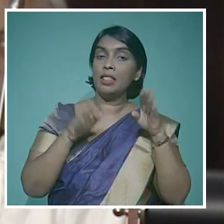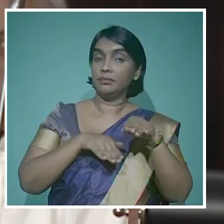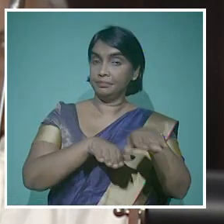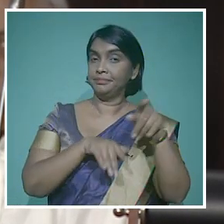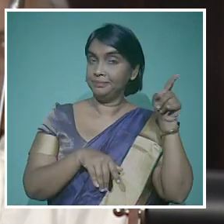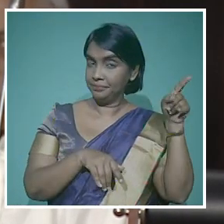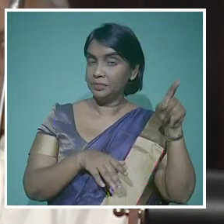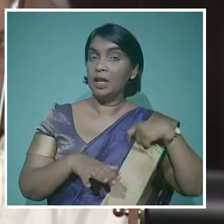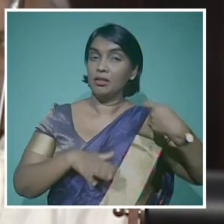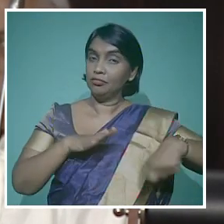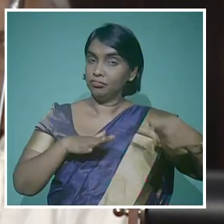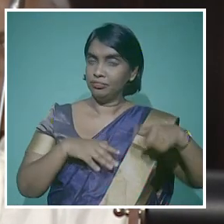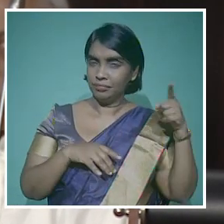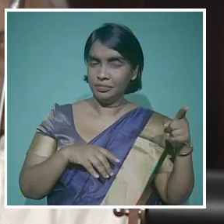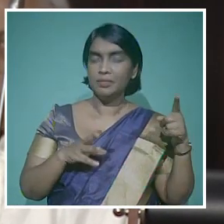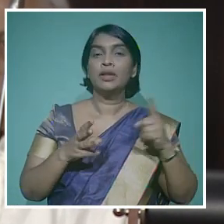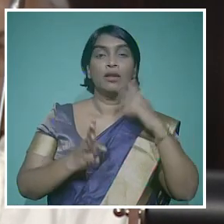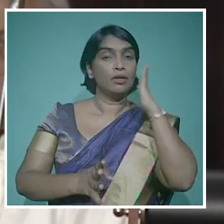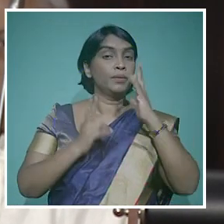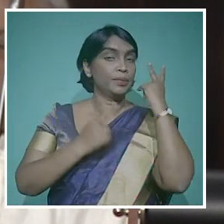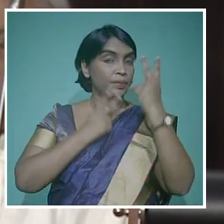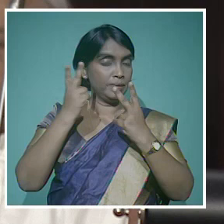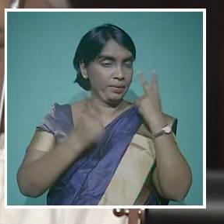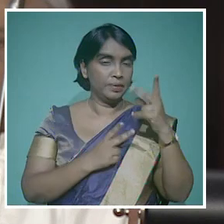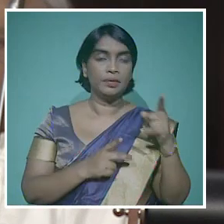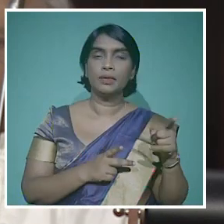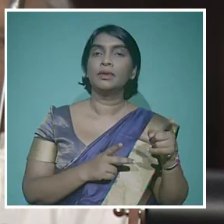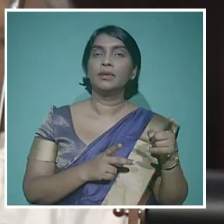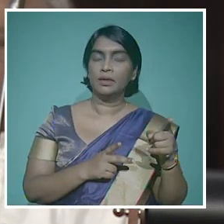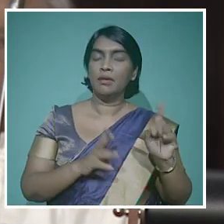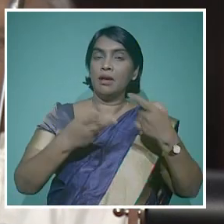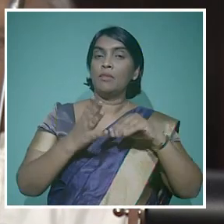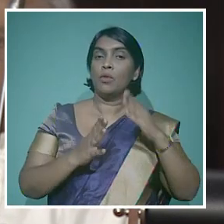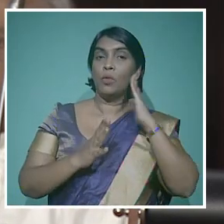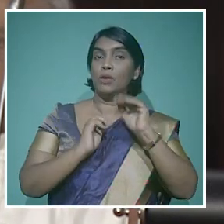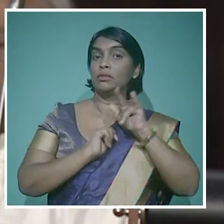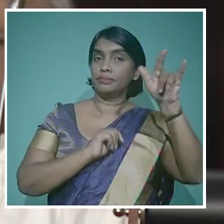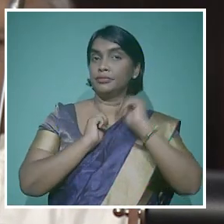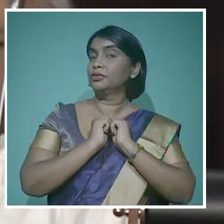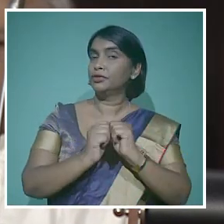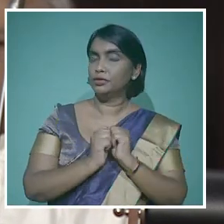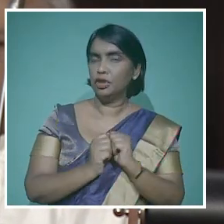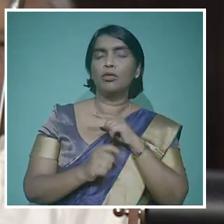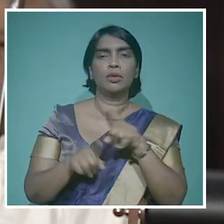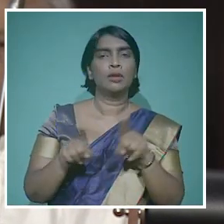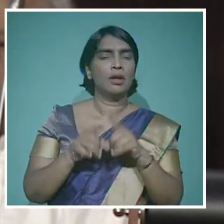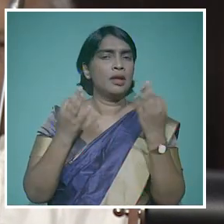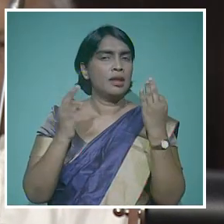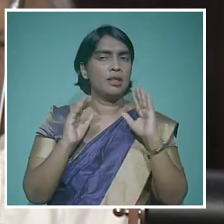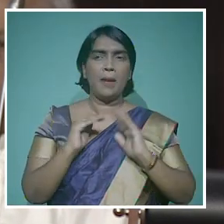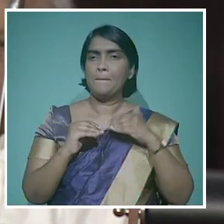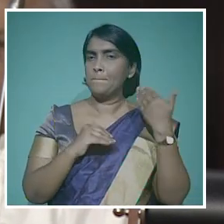කලාප, ඇඟලුම් කර්මාන්ත, සංචාරක ව්‍යාපාරය හා විදේශ රැකියා. එහෙම බලපුවහම නිදහසෙන්